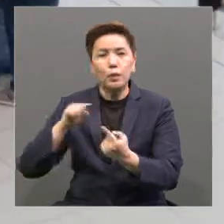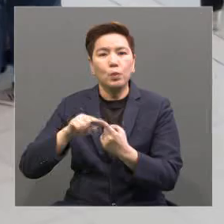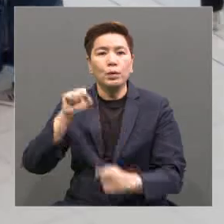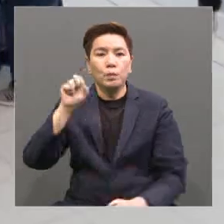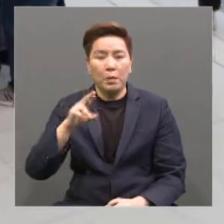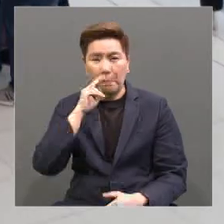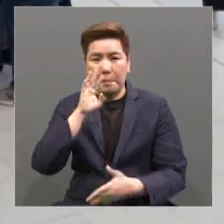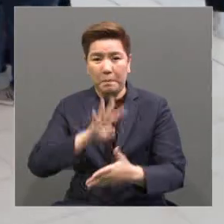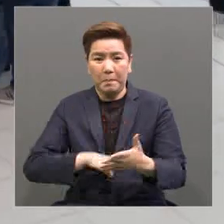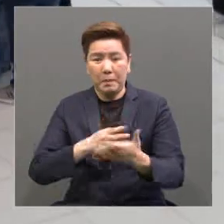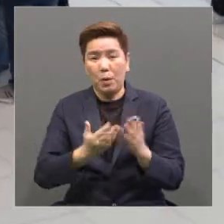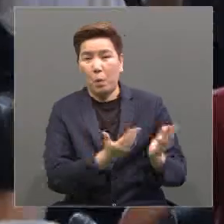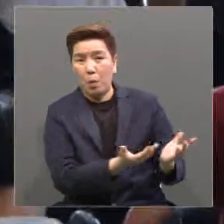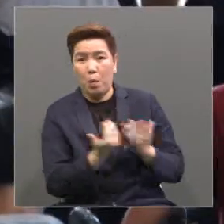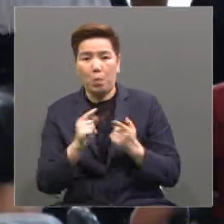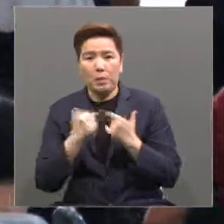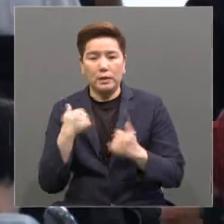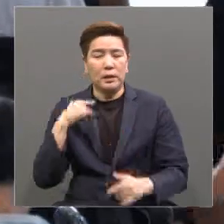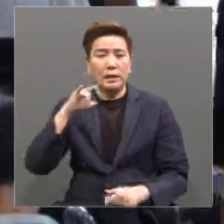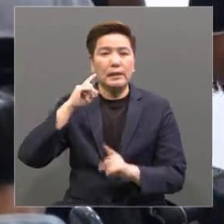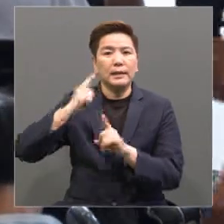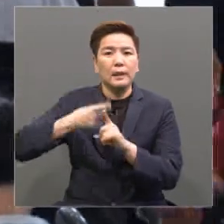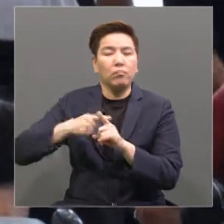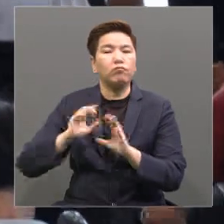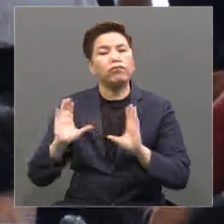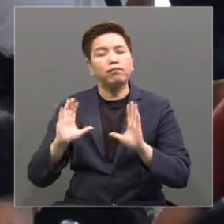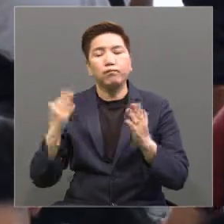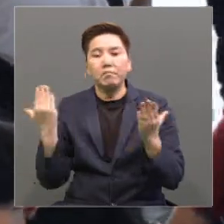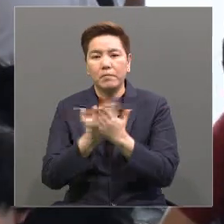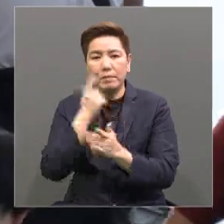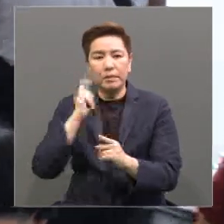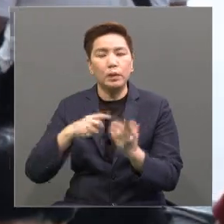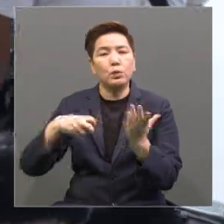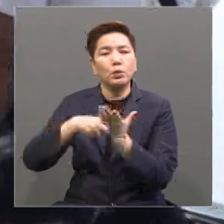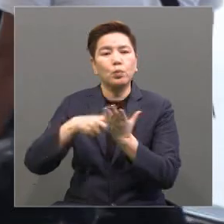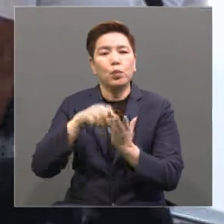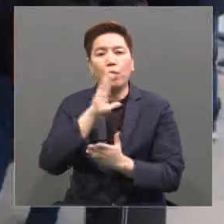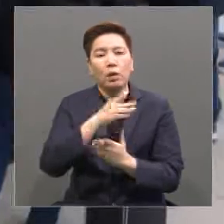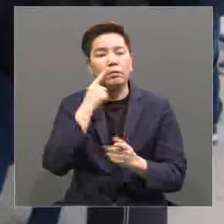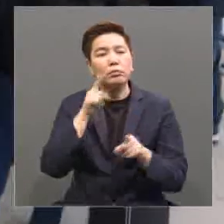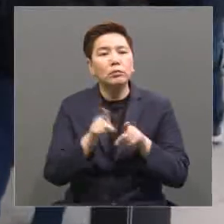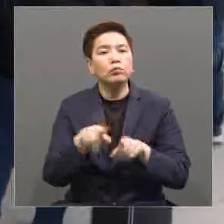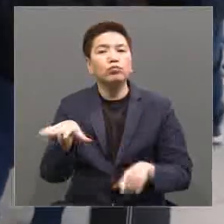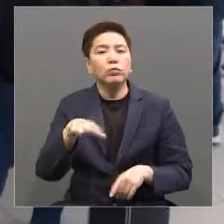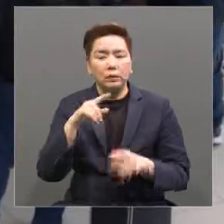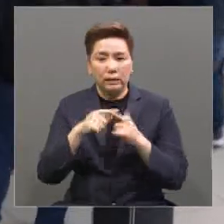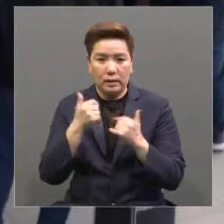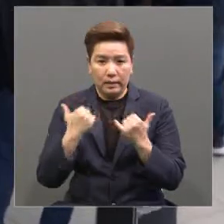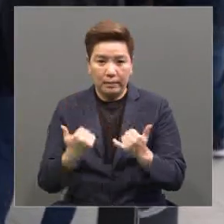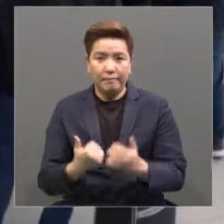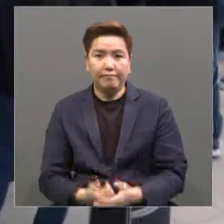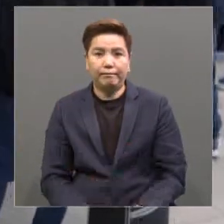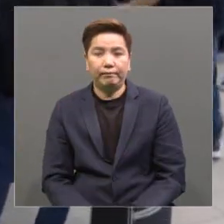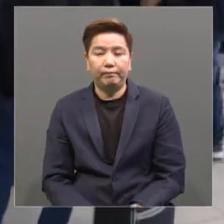คืออาจจะเปลี่ยนแผนการอพยพจากเที่ยวบินเช่าเหมาลำกลับมาเป็นการใช้เที่ยวบินแบบปกตินั่นเองนะคะ